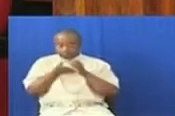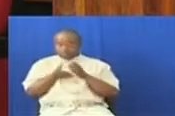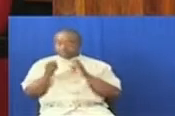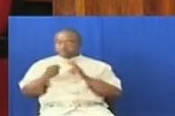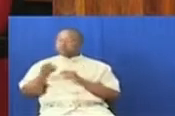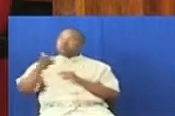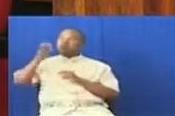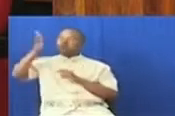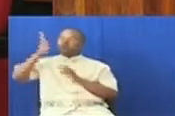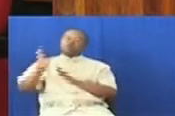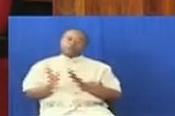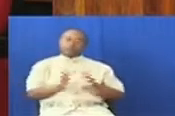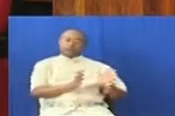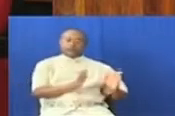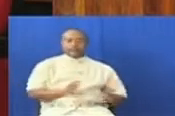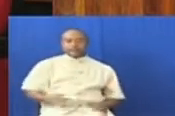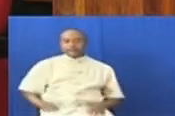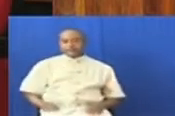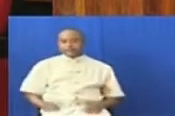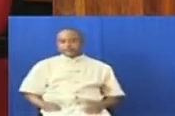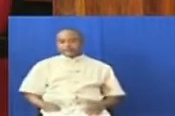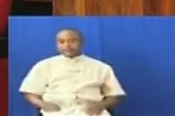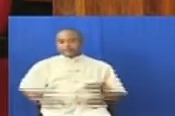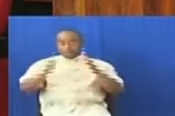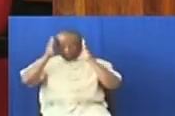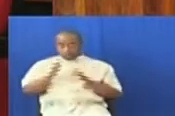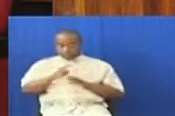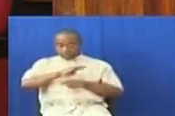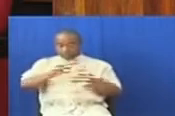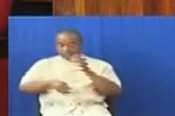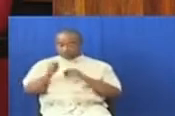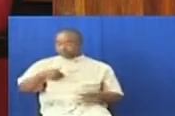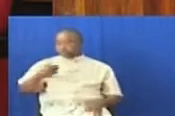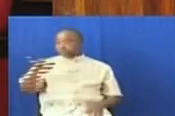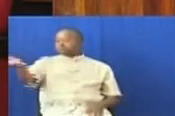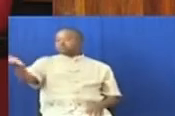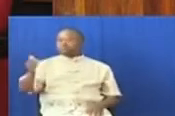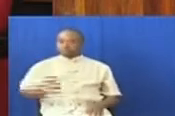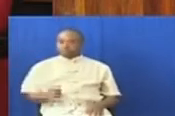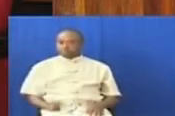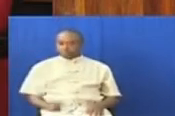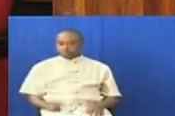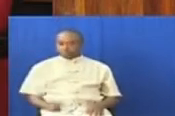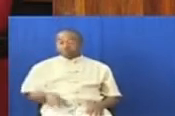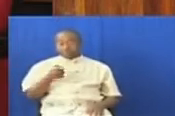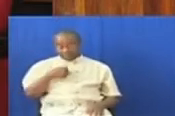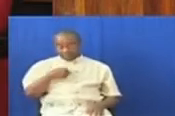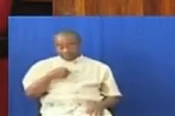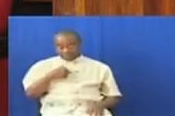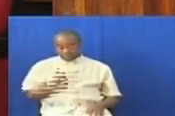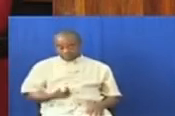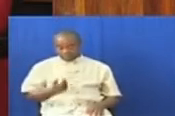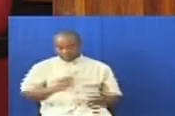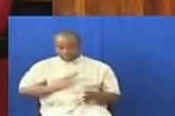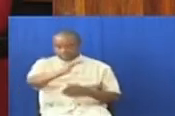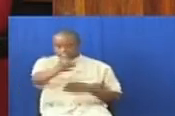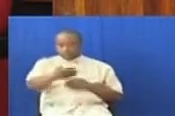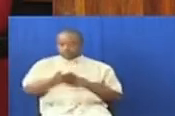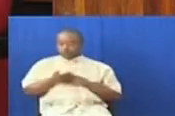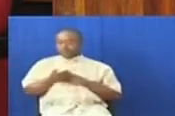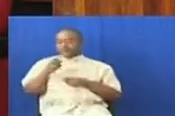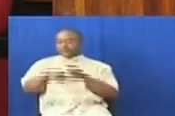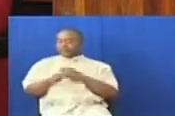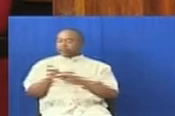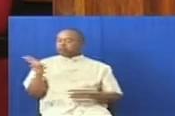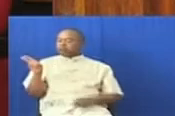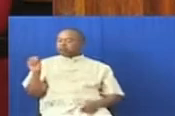Mungu ulivyopangwa. Mheshimiwa Naibu Speaker, nikirudi kwenye hoja, niwashukuru sana